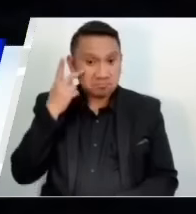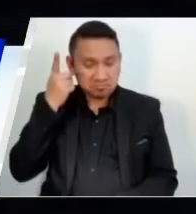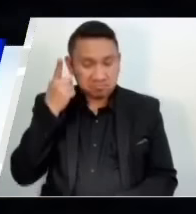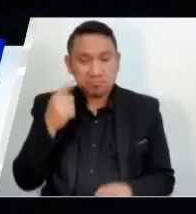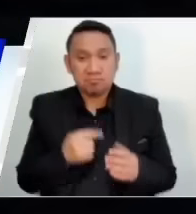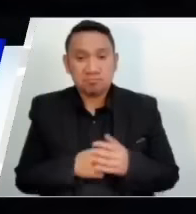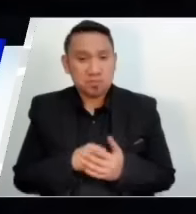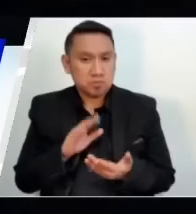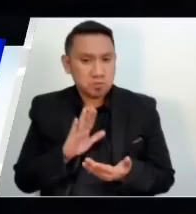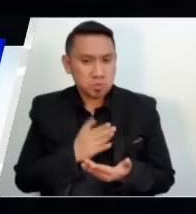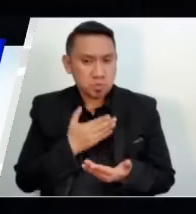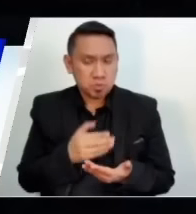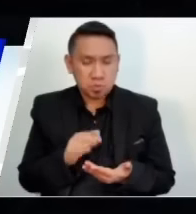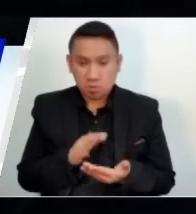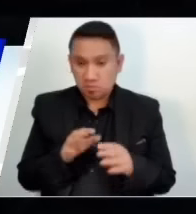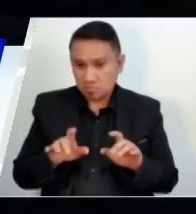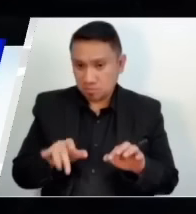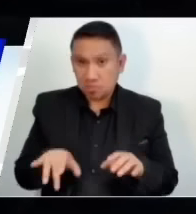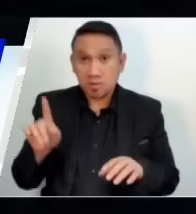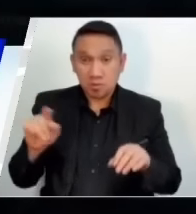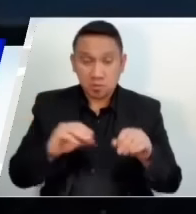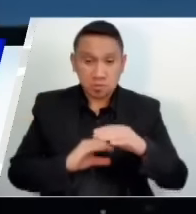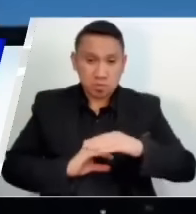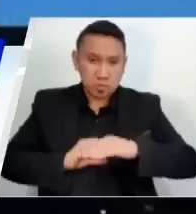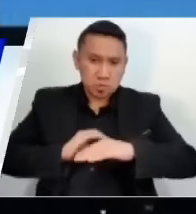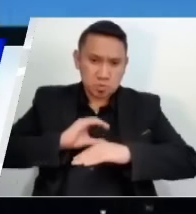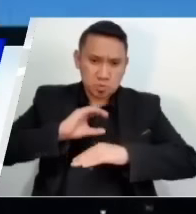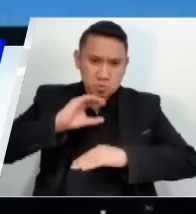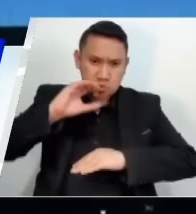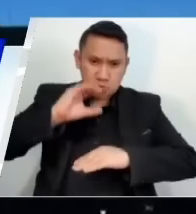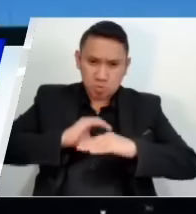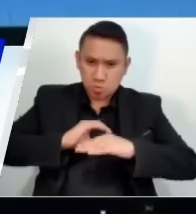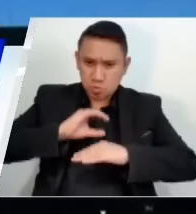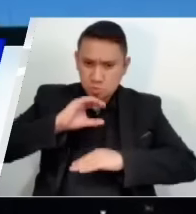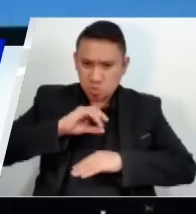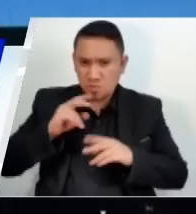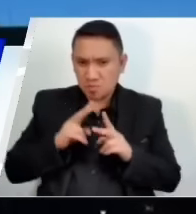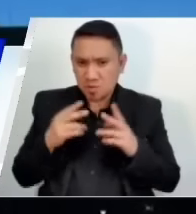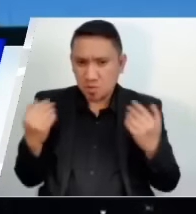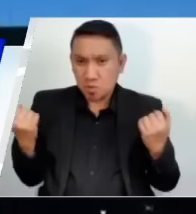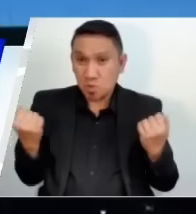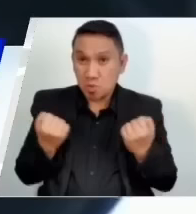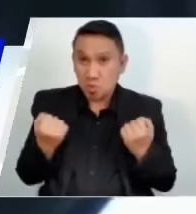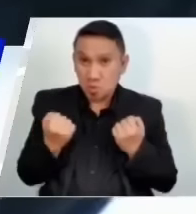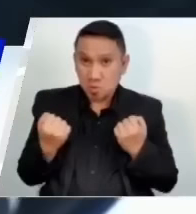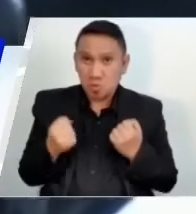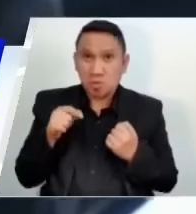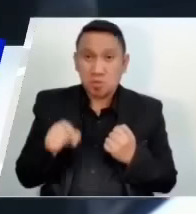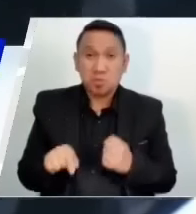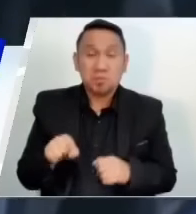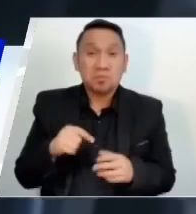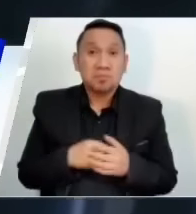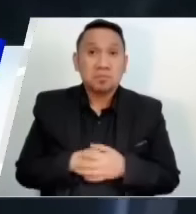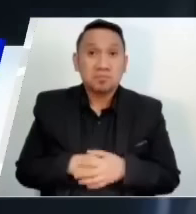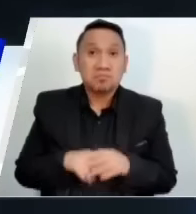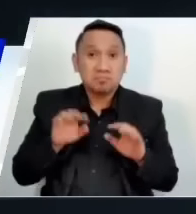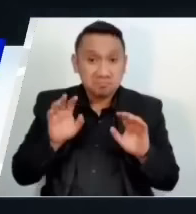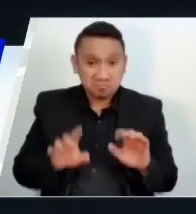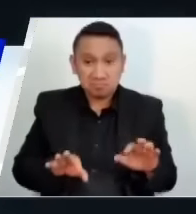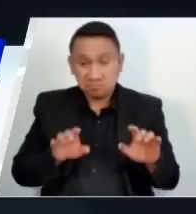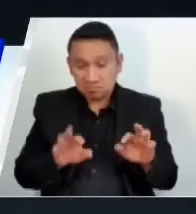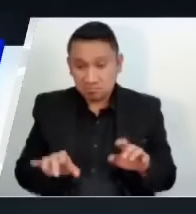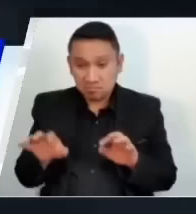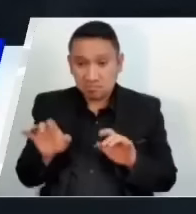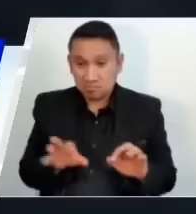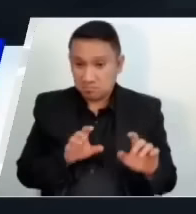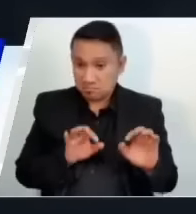Kasabay ng pagbukhang liwayway at sa gitna ng napakalamig na panahon sa Germany, tinugtog na isang Swiss pianist ang kanyang piyasang